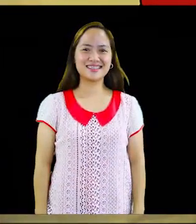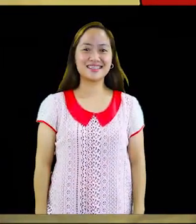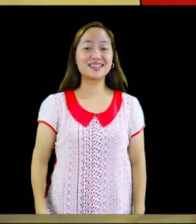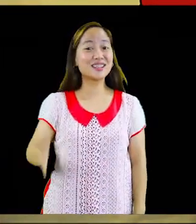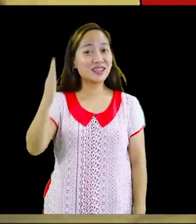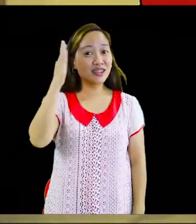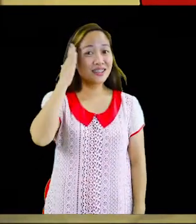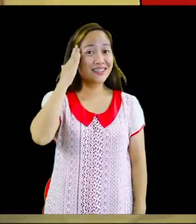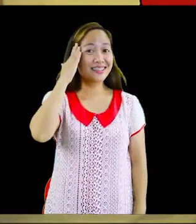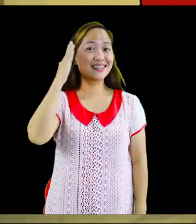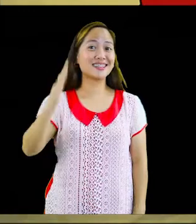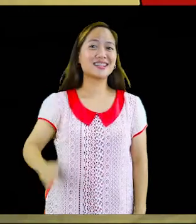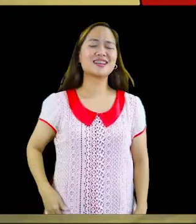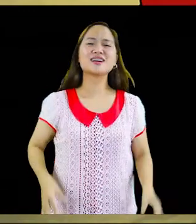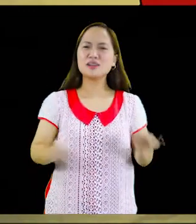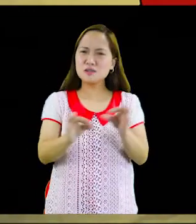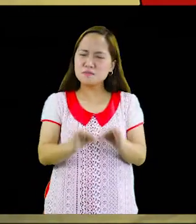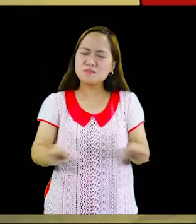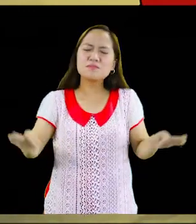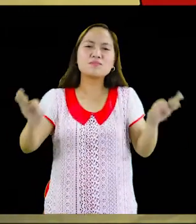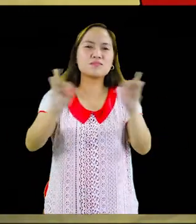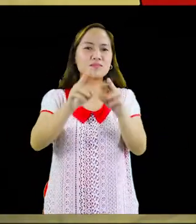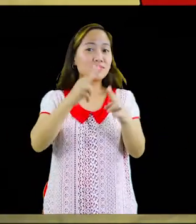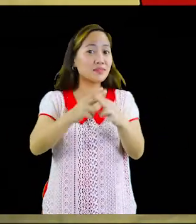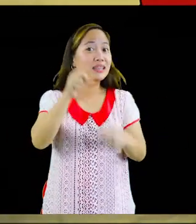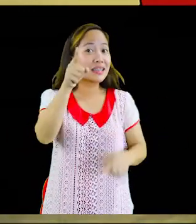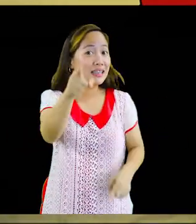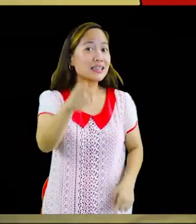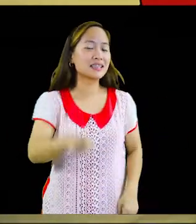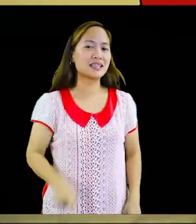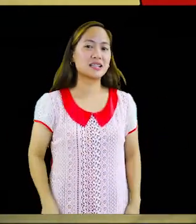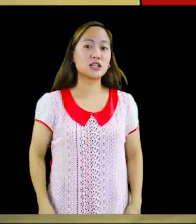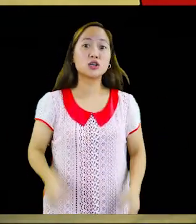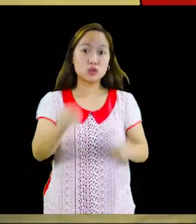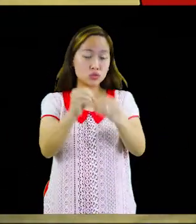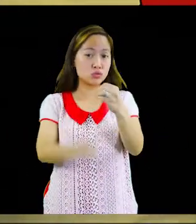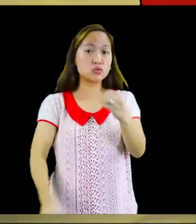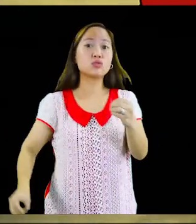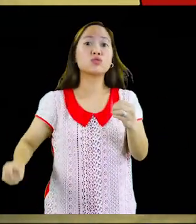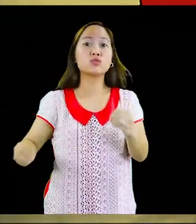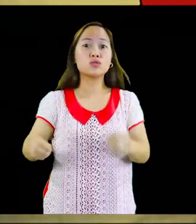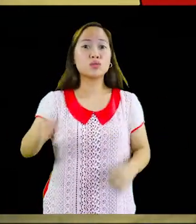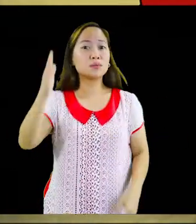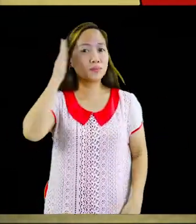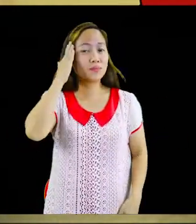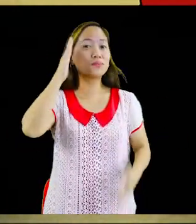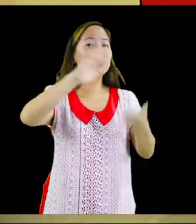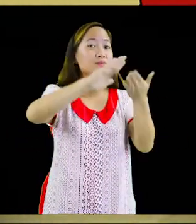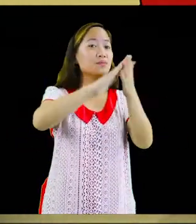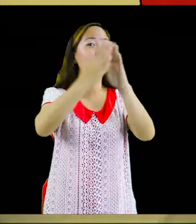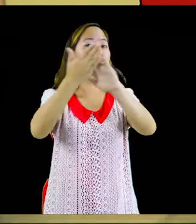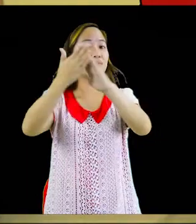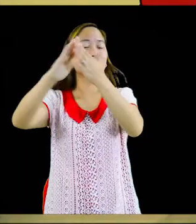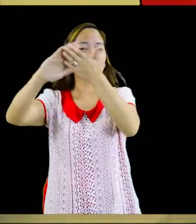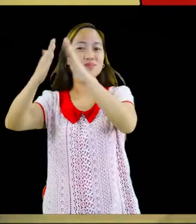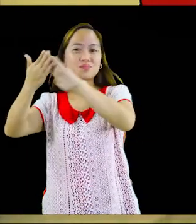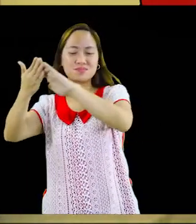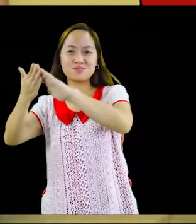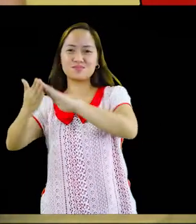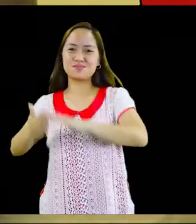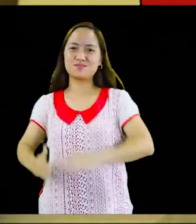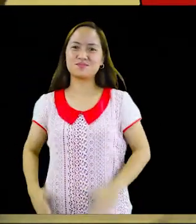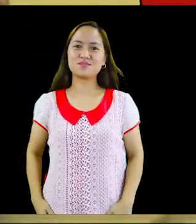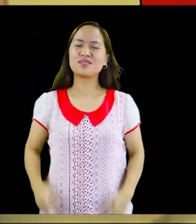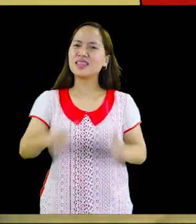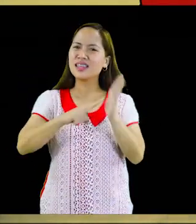Kabalo bala ka mga importante ang atong ngalan para kita makilala sa atong komunidad.